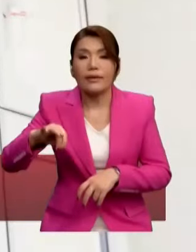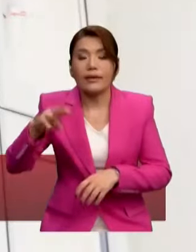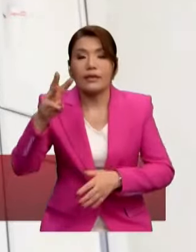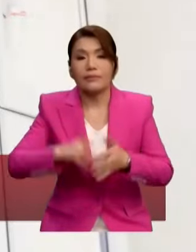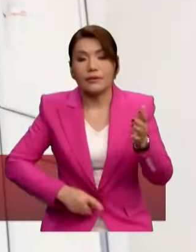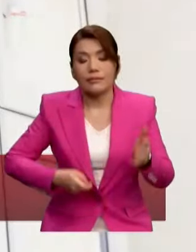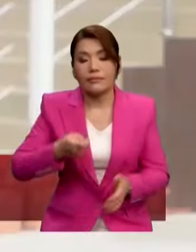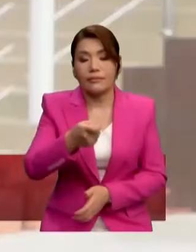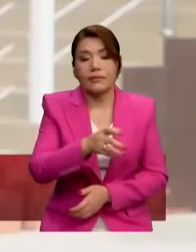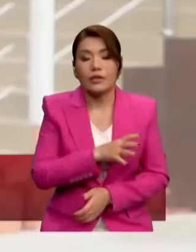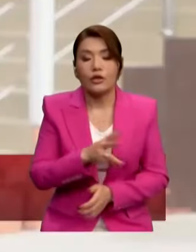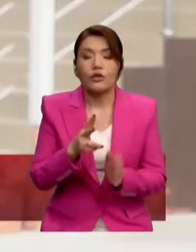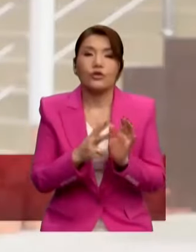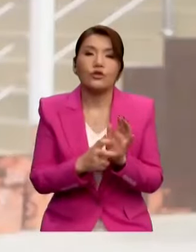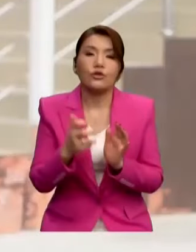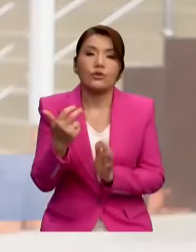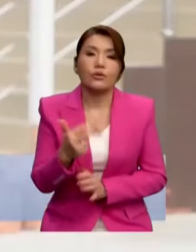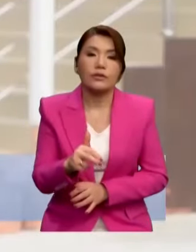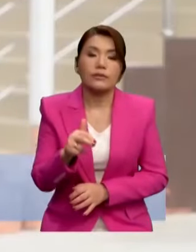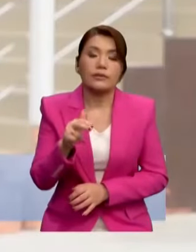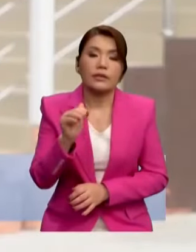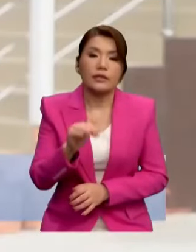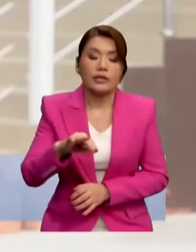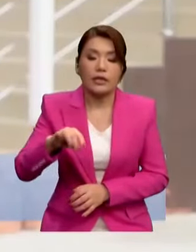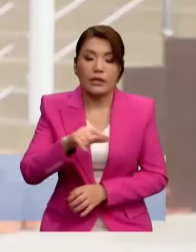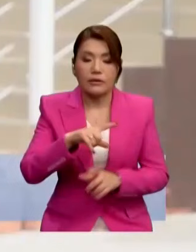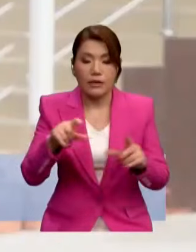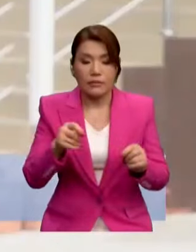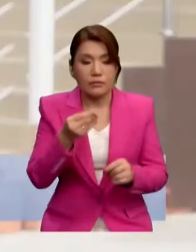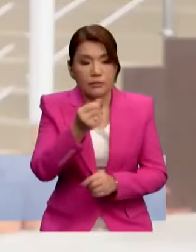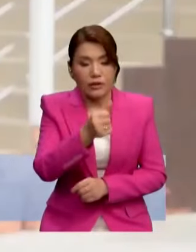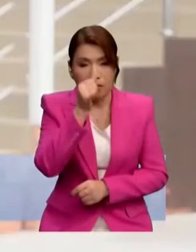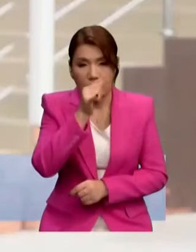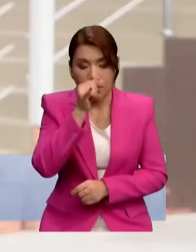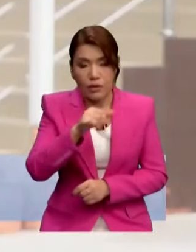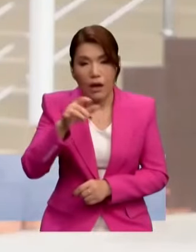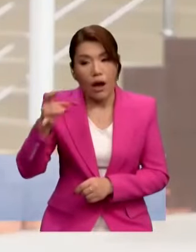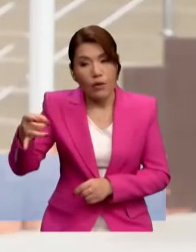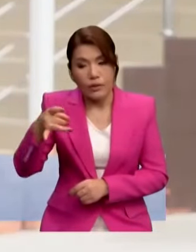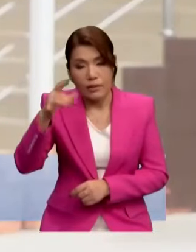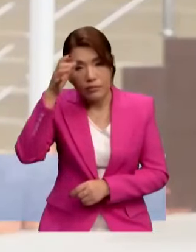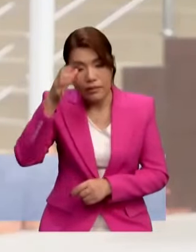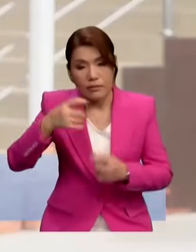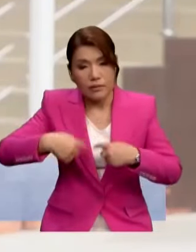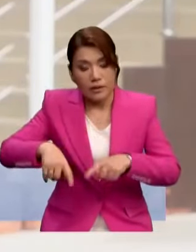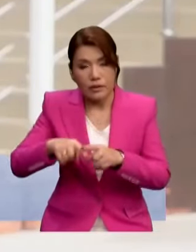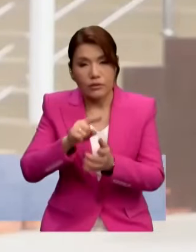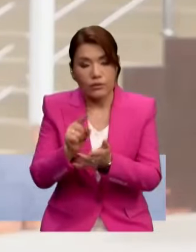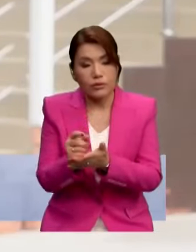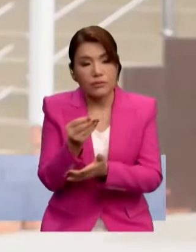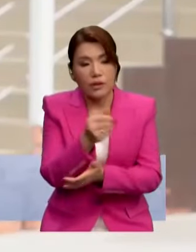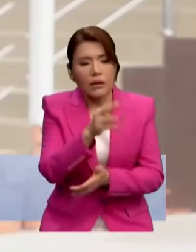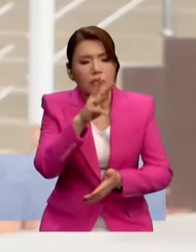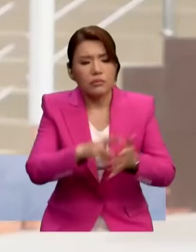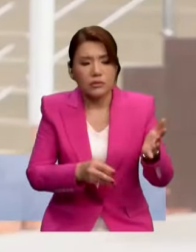салып үлгерген. 800 мың теңгені мектептен біз өзіміз төлей алмаймыз, оны аудан білім бөлімінен төлеу керек. Білім бөлімі айтады, біз өздерге ол